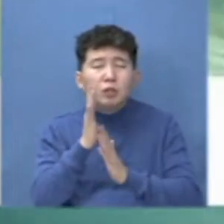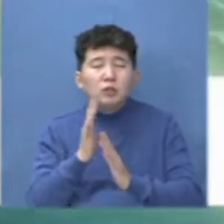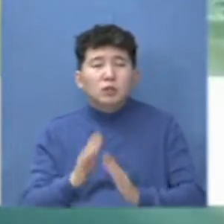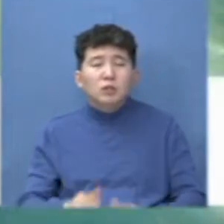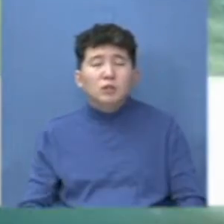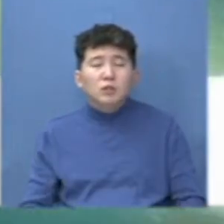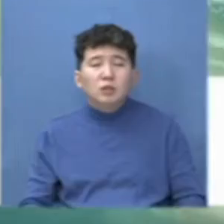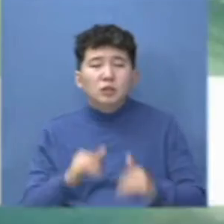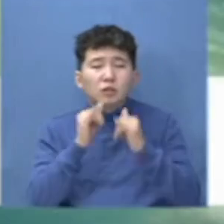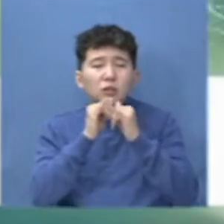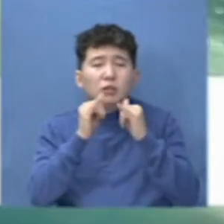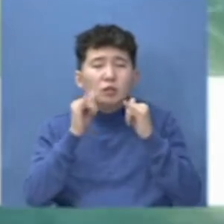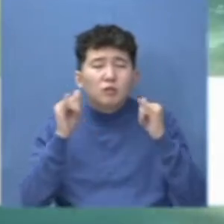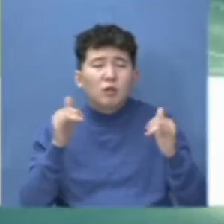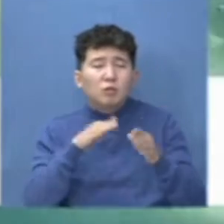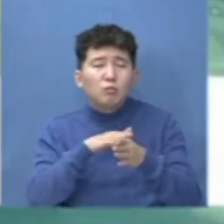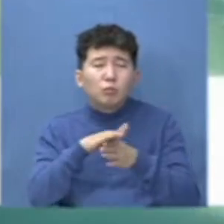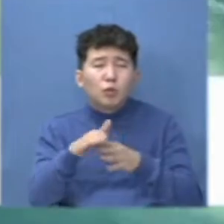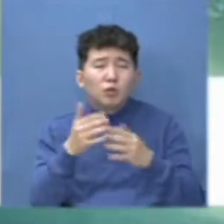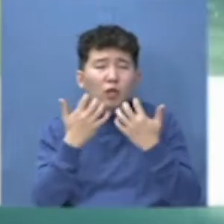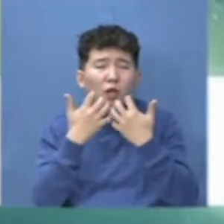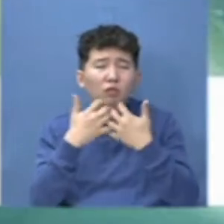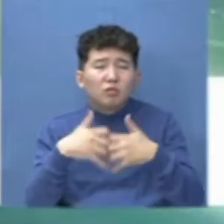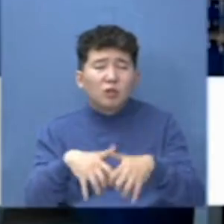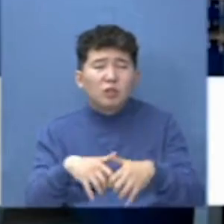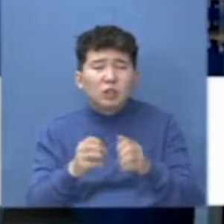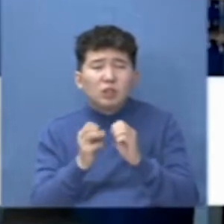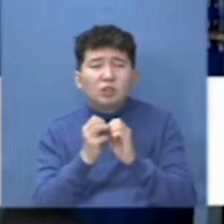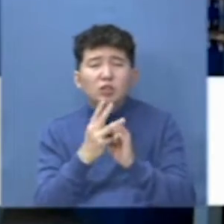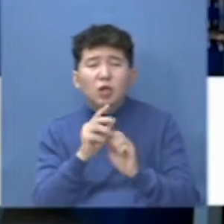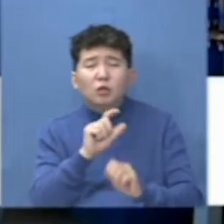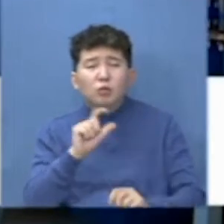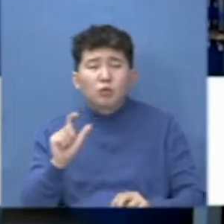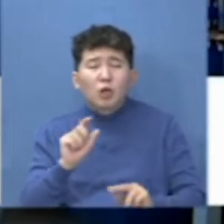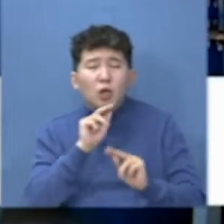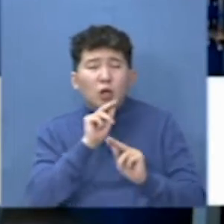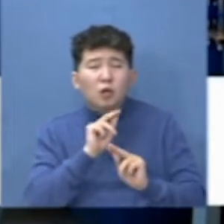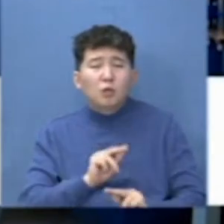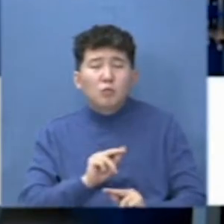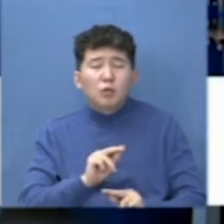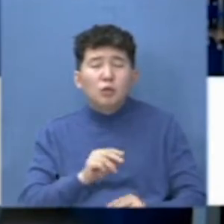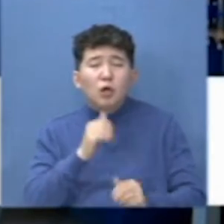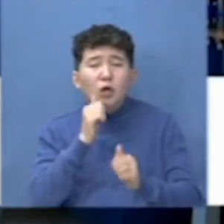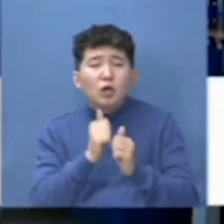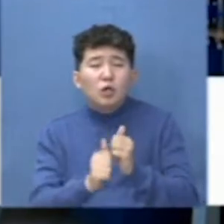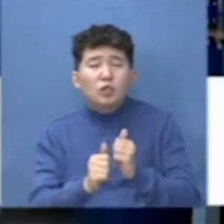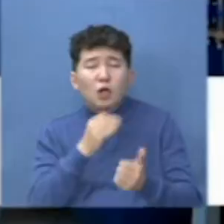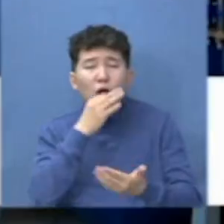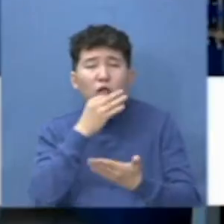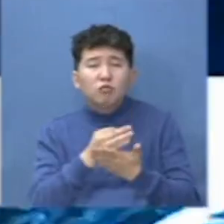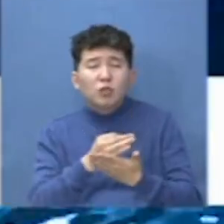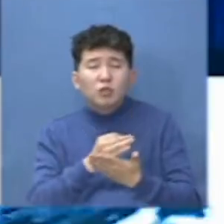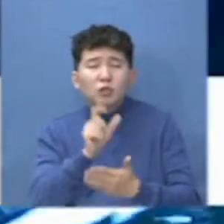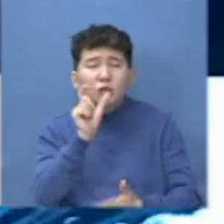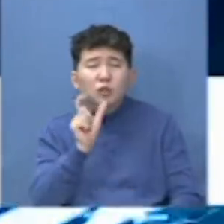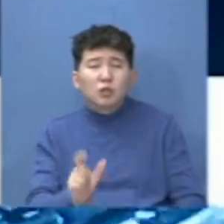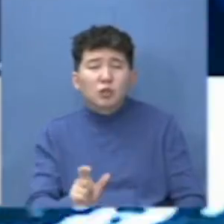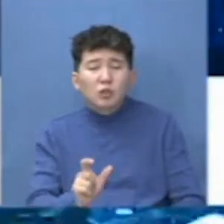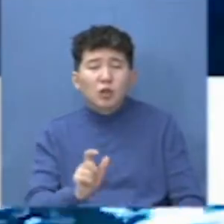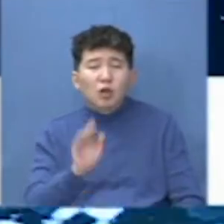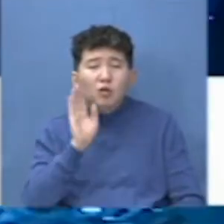Зауыт толық автоматтандырылған. 3 модульде 13 адам қызмет етеді. Әр модульге жауапты қызметкер күн сайын судың